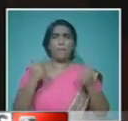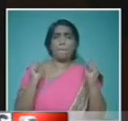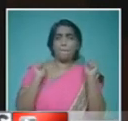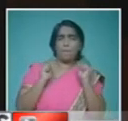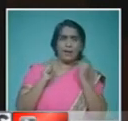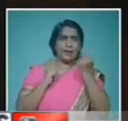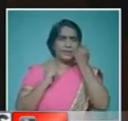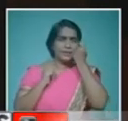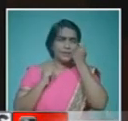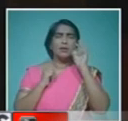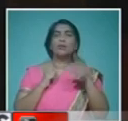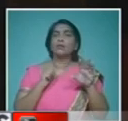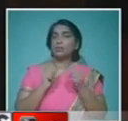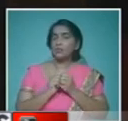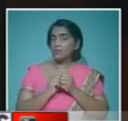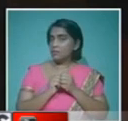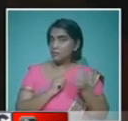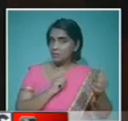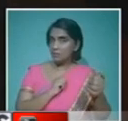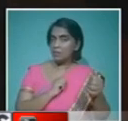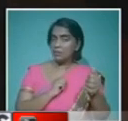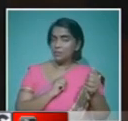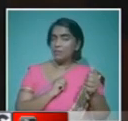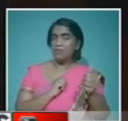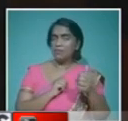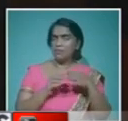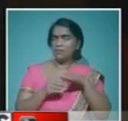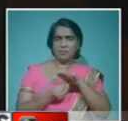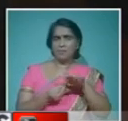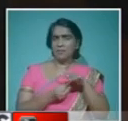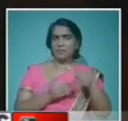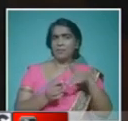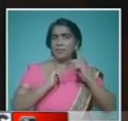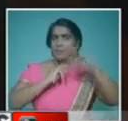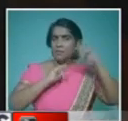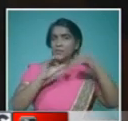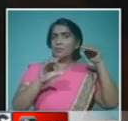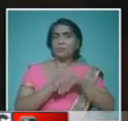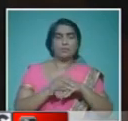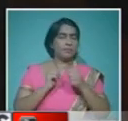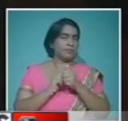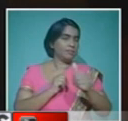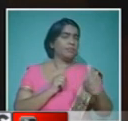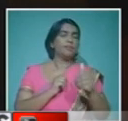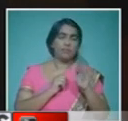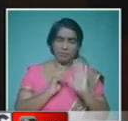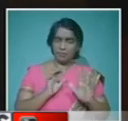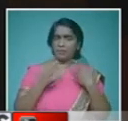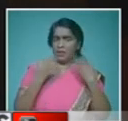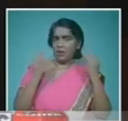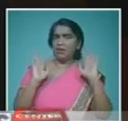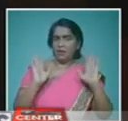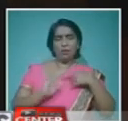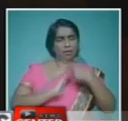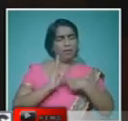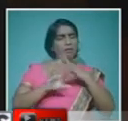සැකෙන් තොරව මේ කටයුත්ත කරන්න පසුබිමක් විශ්වවිද්‍යාලය තුළ ක්‍රියාත්මක වෙන්න ඕනේ රටේ පොදු